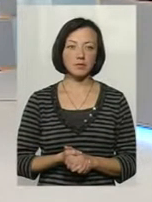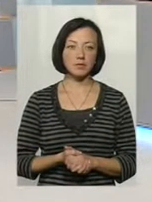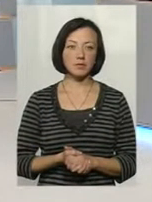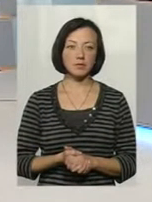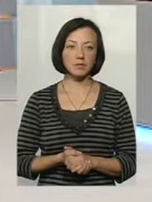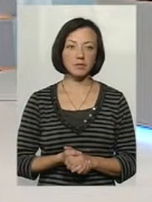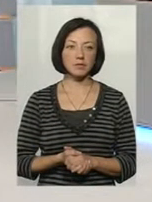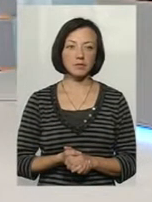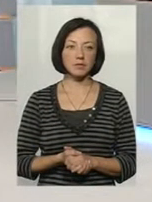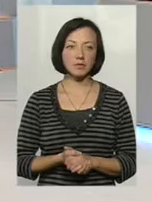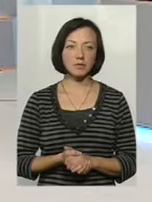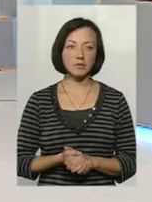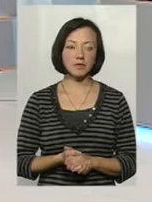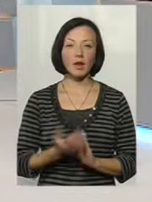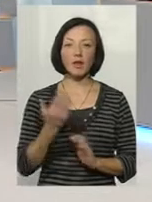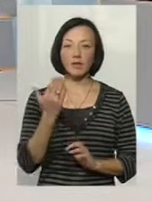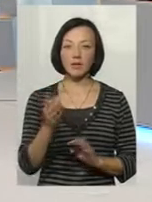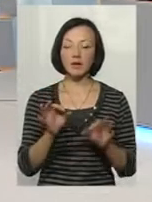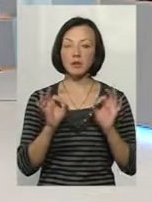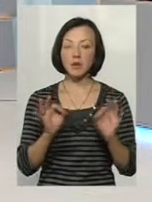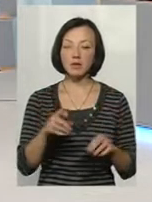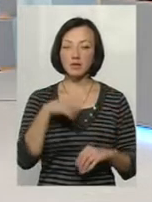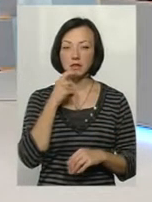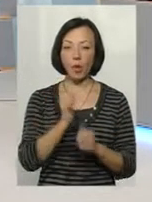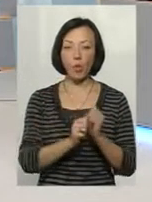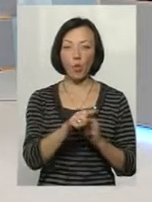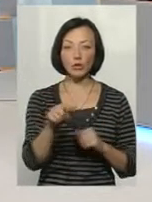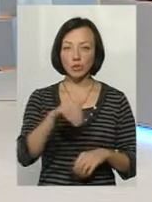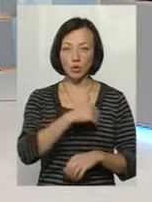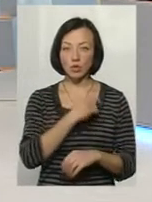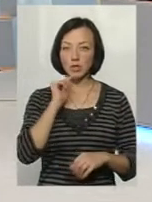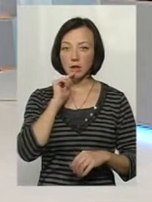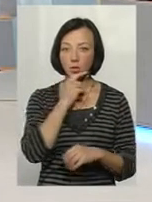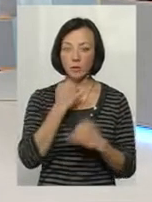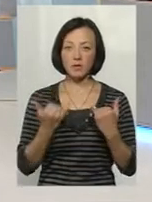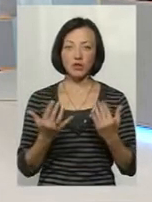як правильно зазначили, кожен хоче зекономити в нинішній час, коли